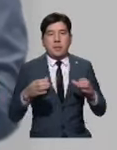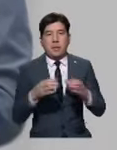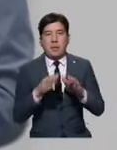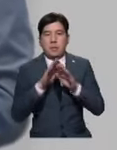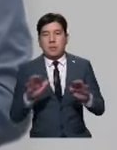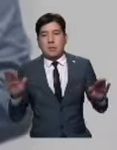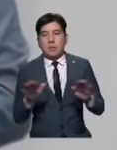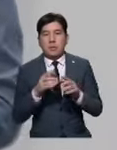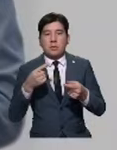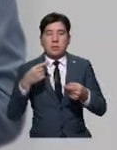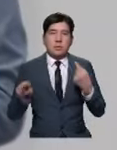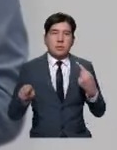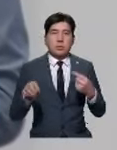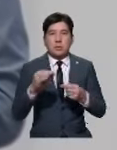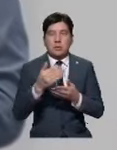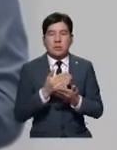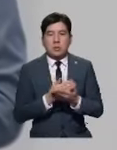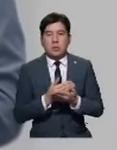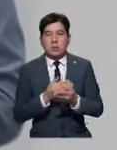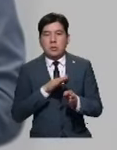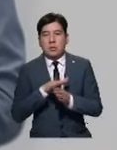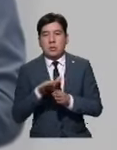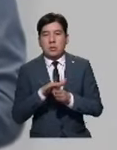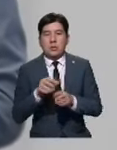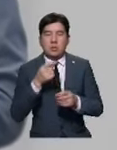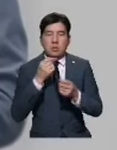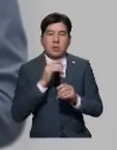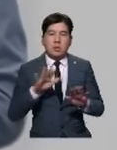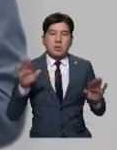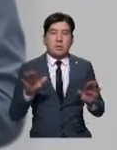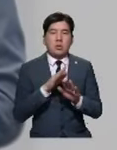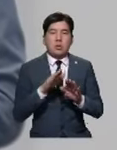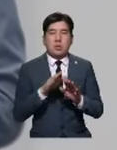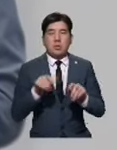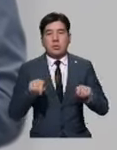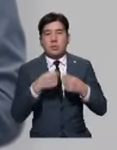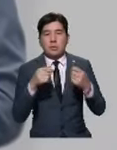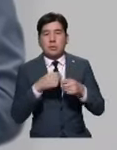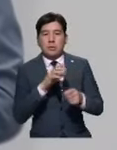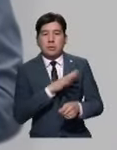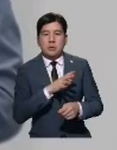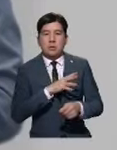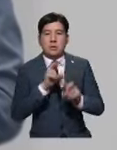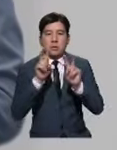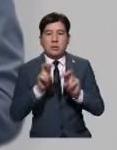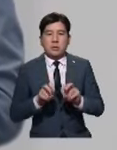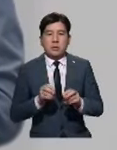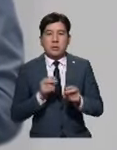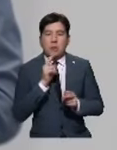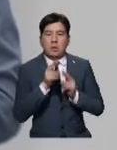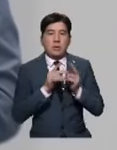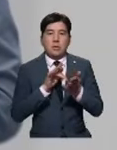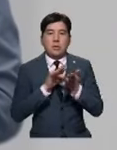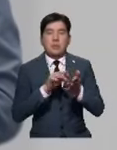демалса өзге де шығармалар орындалып, сол әннің авторы менің құқығым бұзылды, осы бойынша тексеру жүргізіңіздер деп әділет